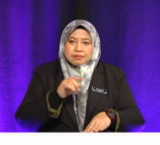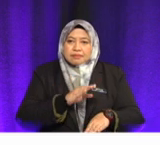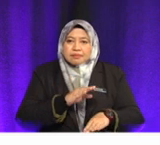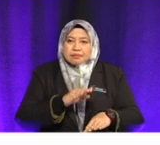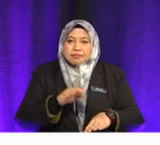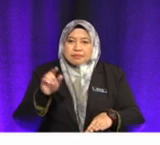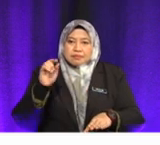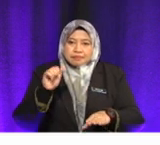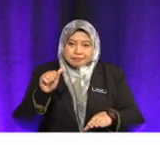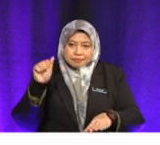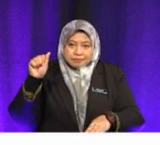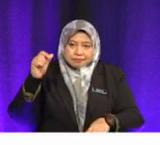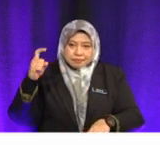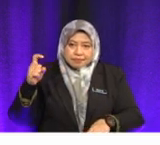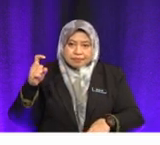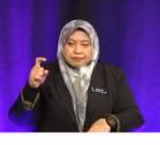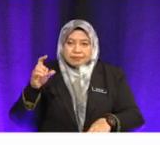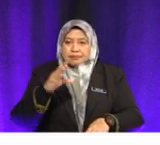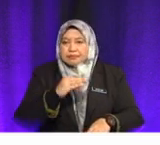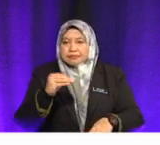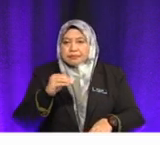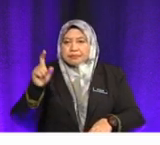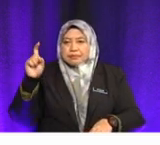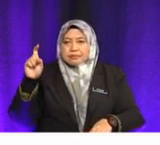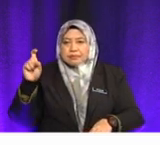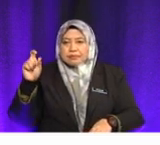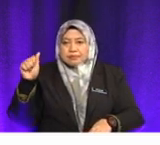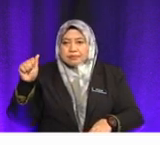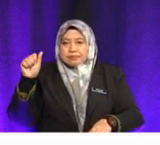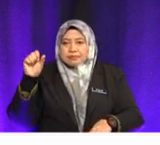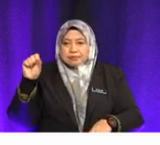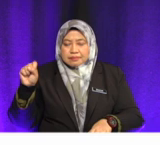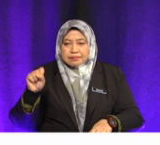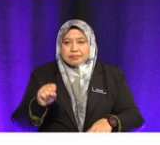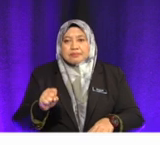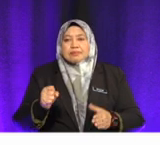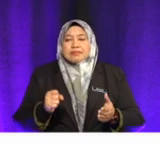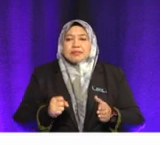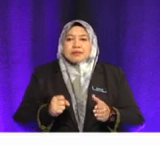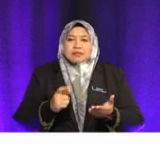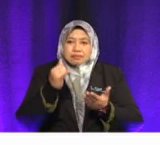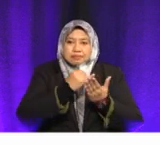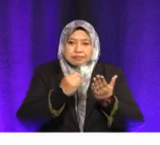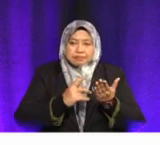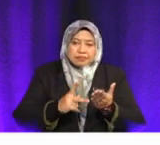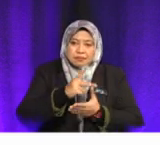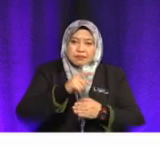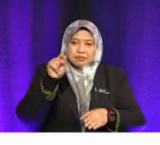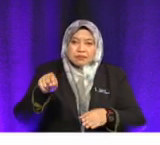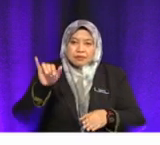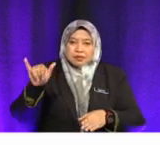s lagi beli sebagai titik w dengan menuai adalah sama jarak dari